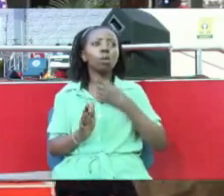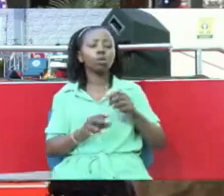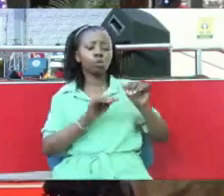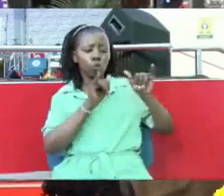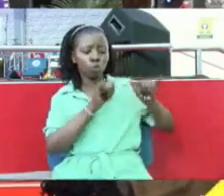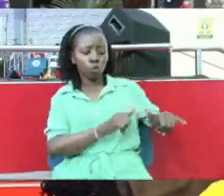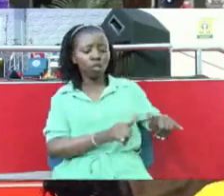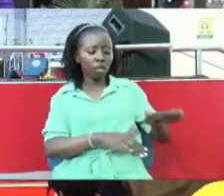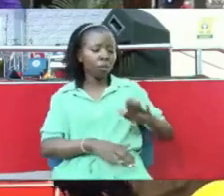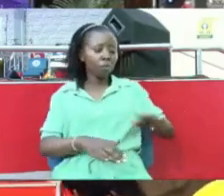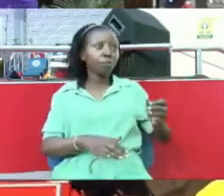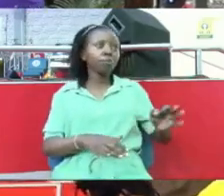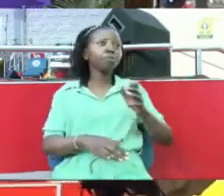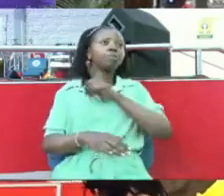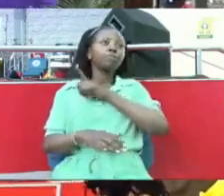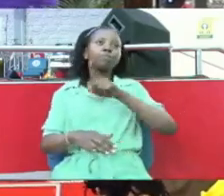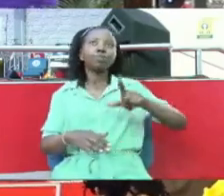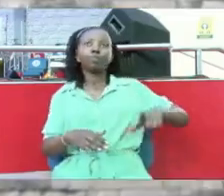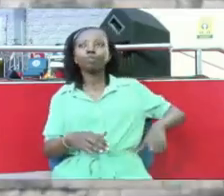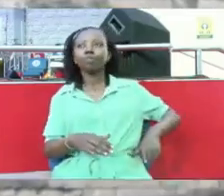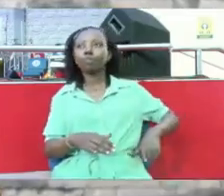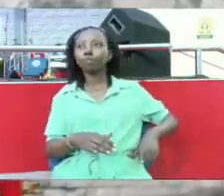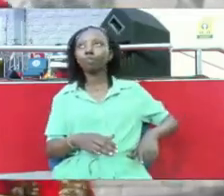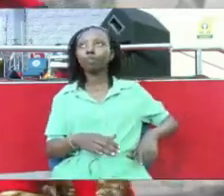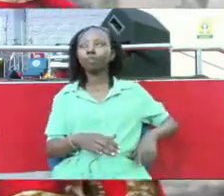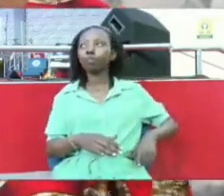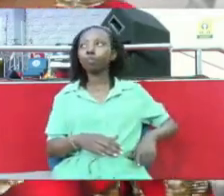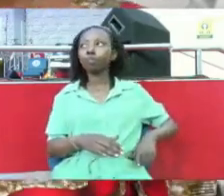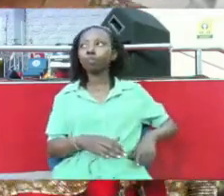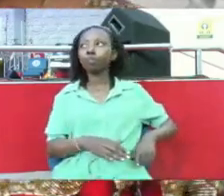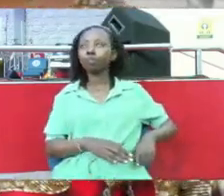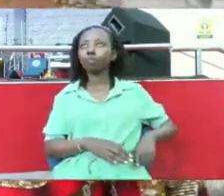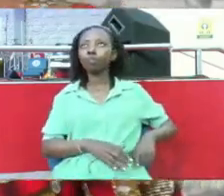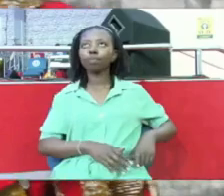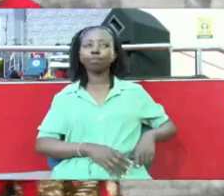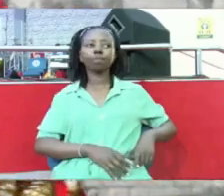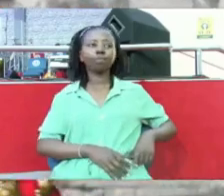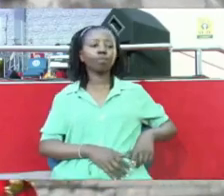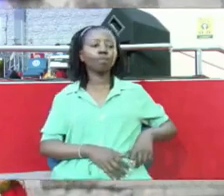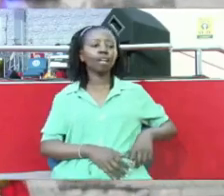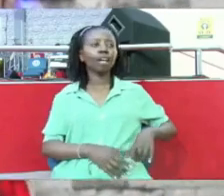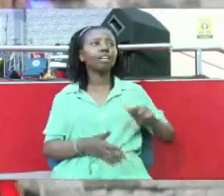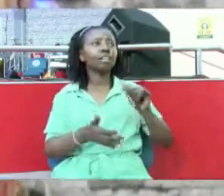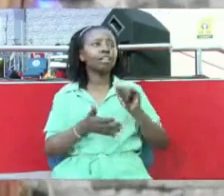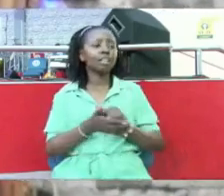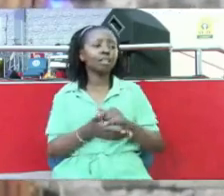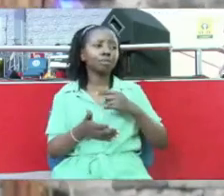Ukamwambie natamani kwangu ni kuweza kudumu kwenye nafasi ya Bwana. That I may know him.